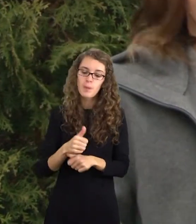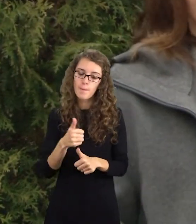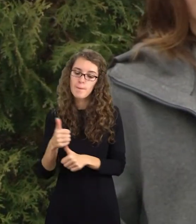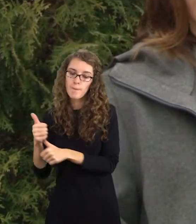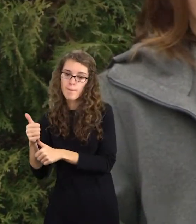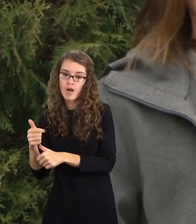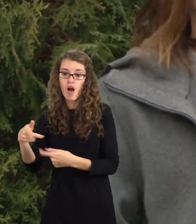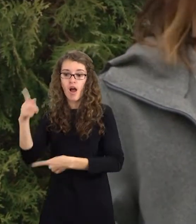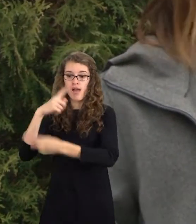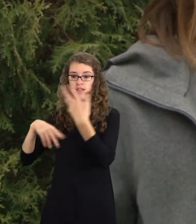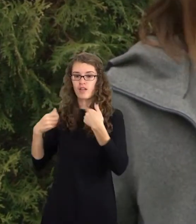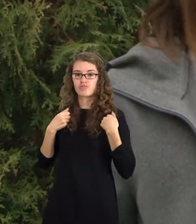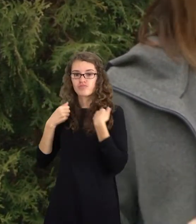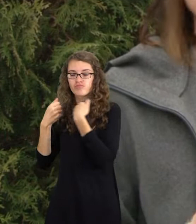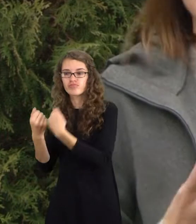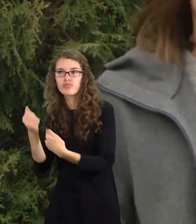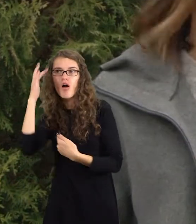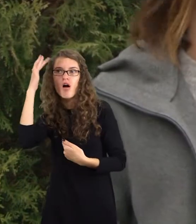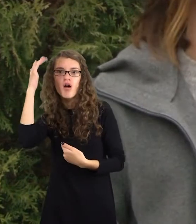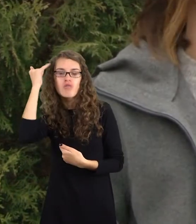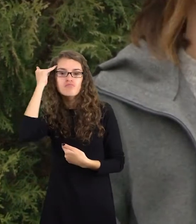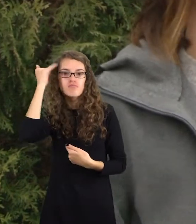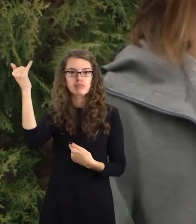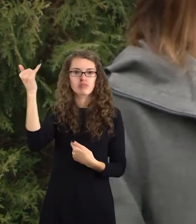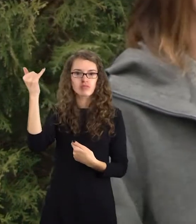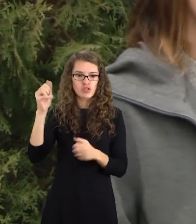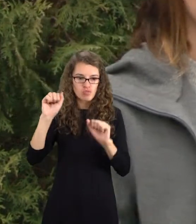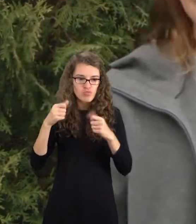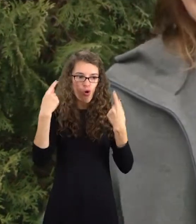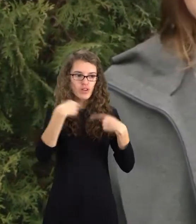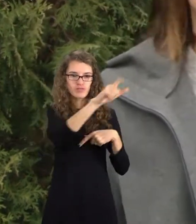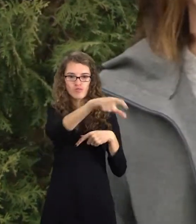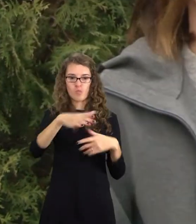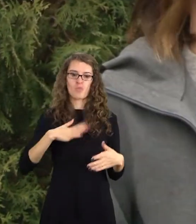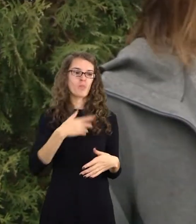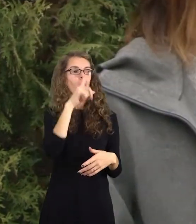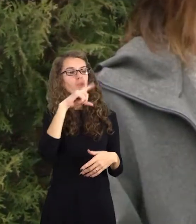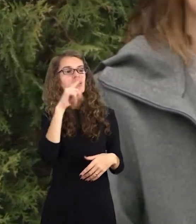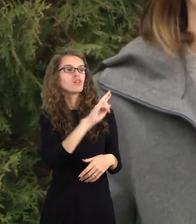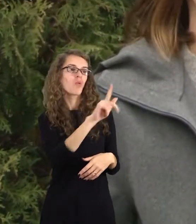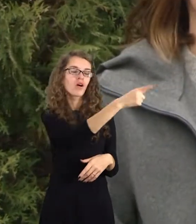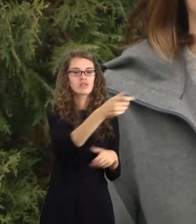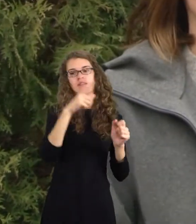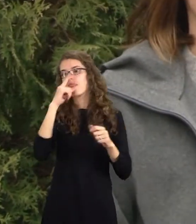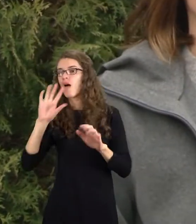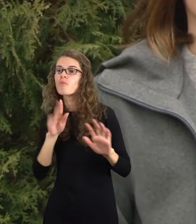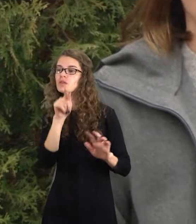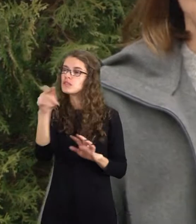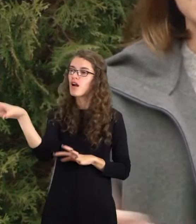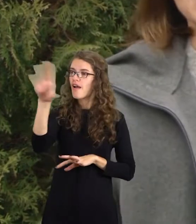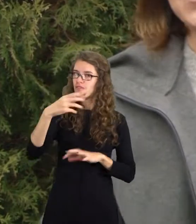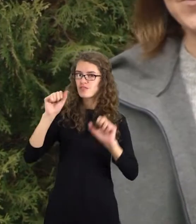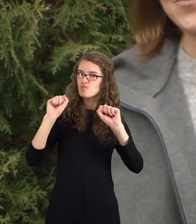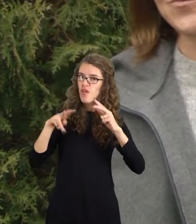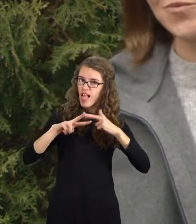pagalvojau, kad tai galėtų būti mintis, ne tik tai aš tą galėčiau daryti, galėtų daryti ir mano pažįstami ir nepažįstami žmonės.